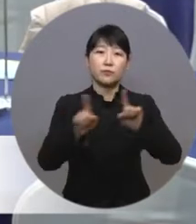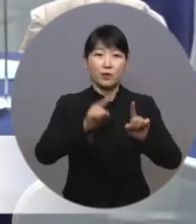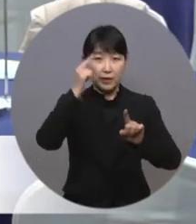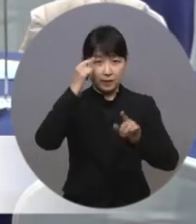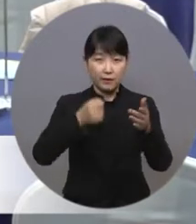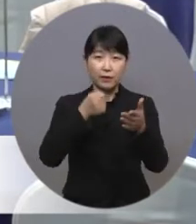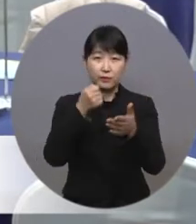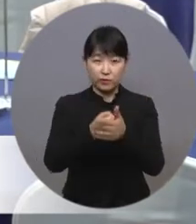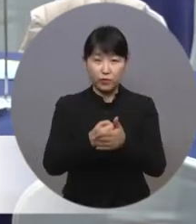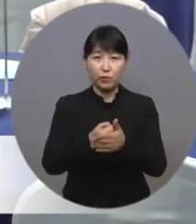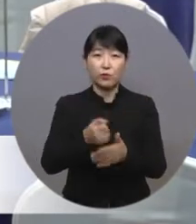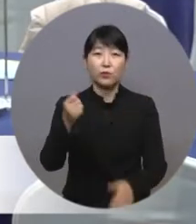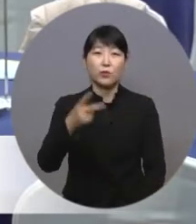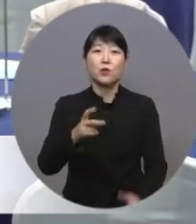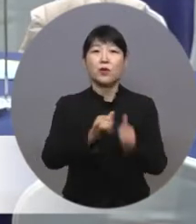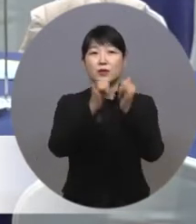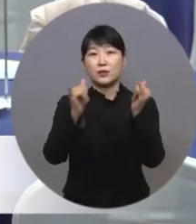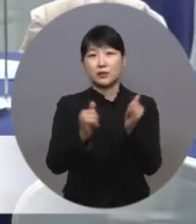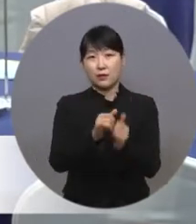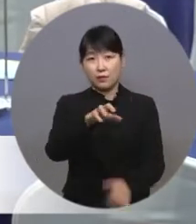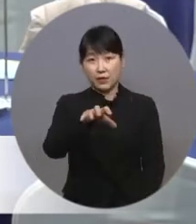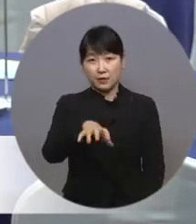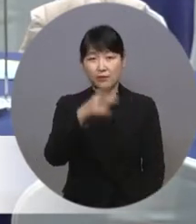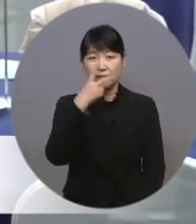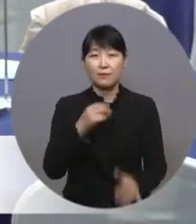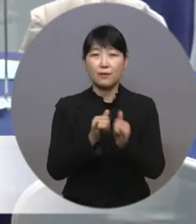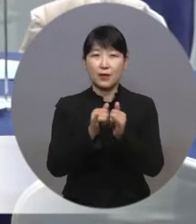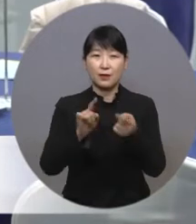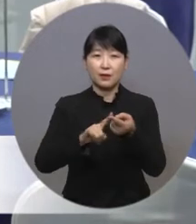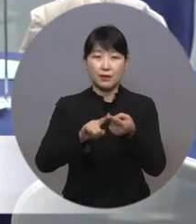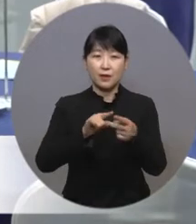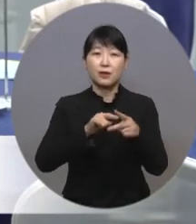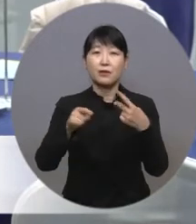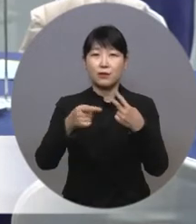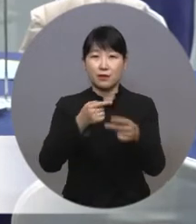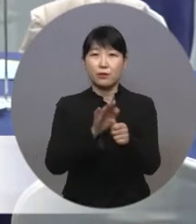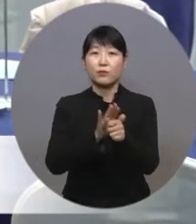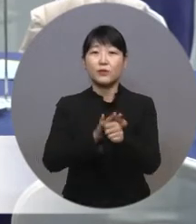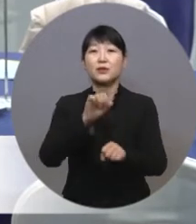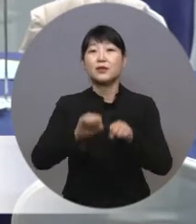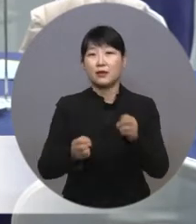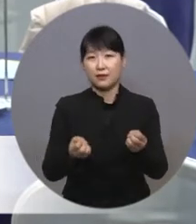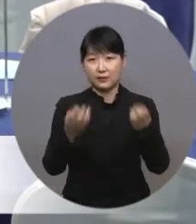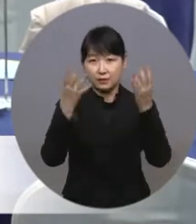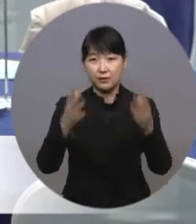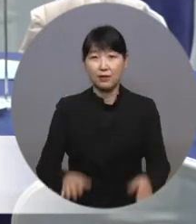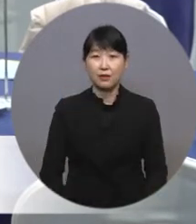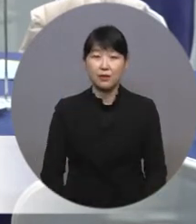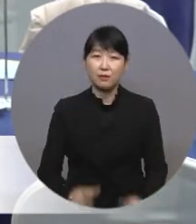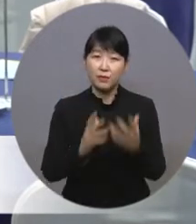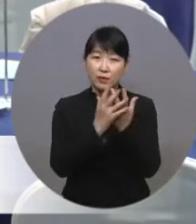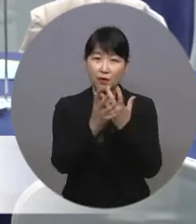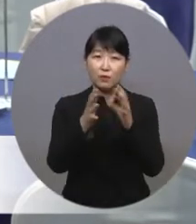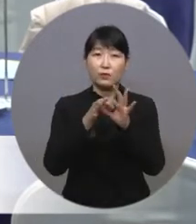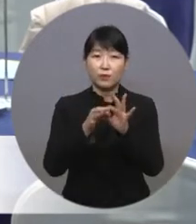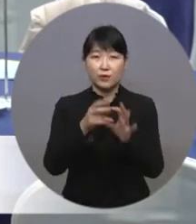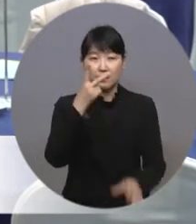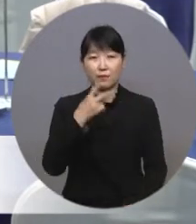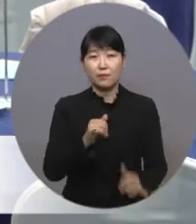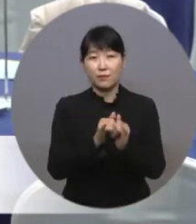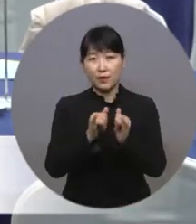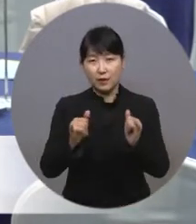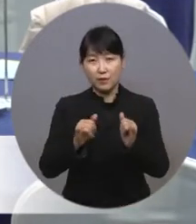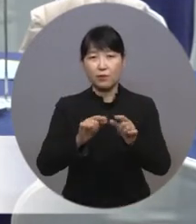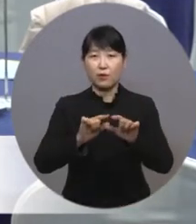의지를 가지고 또 우리 사회에 시간 타인에 대한 예를 돕고자 하는 행사입니다 이번 대회를 통해서